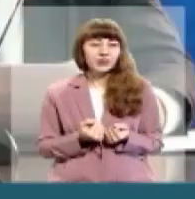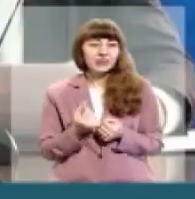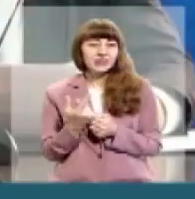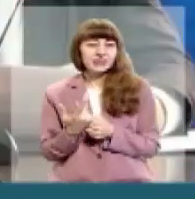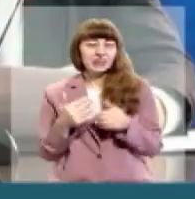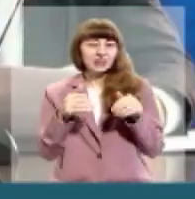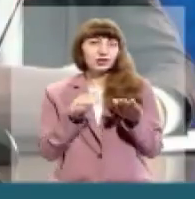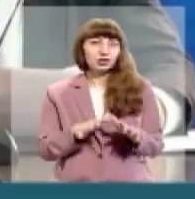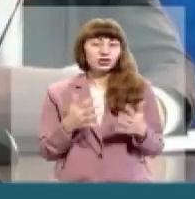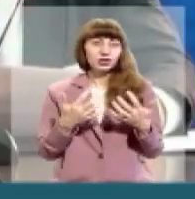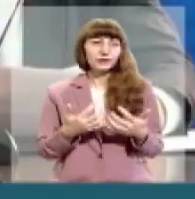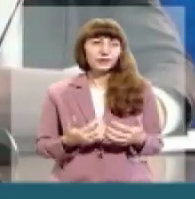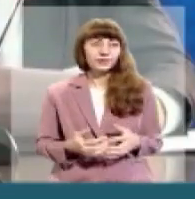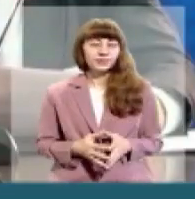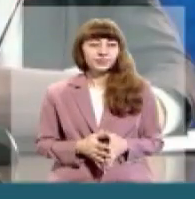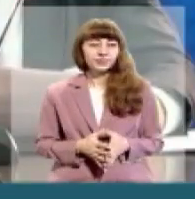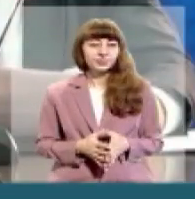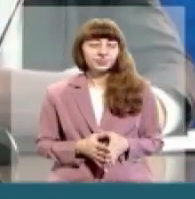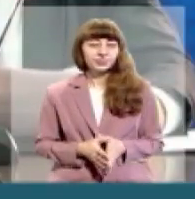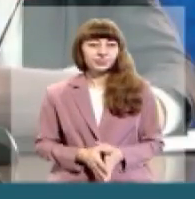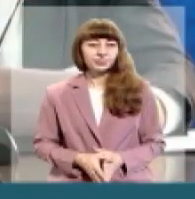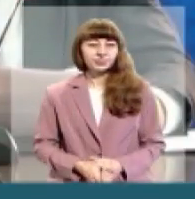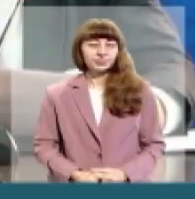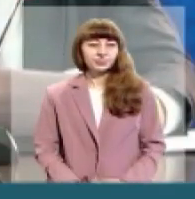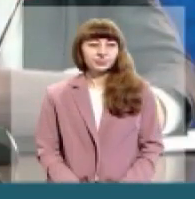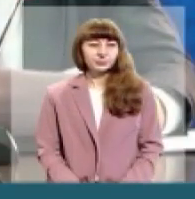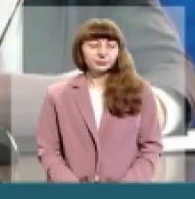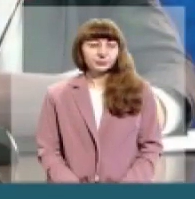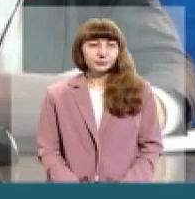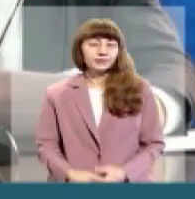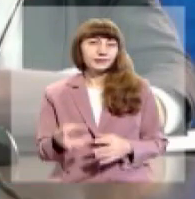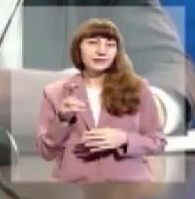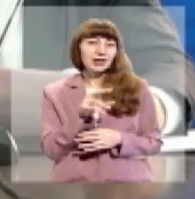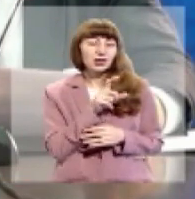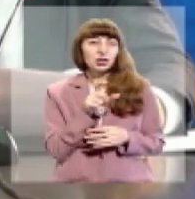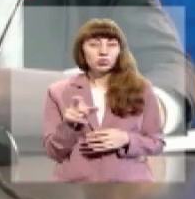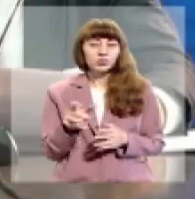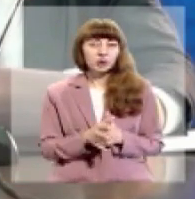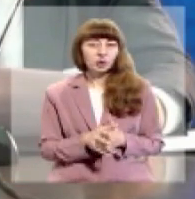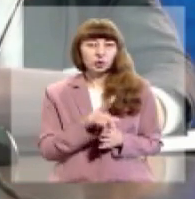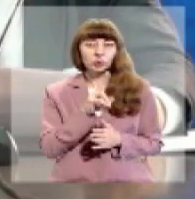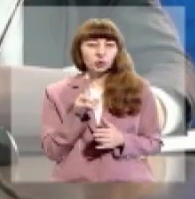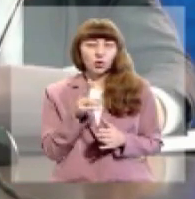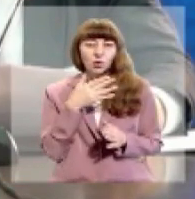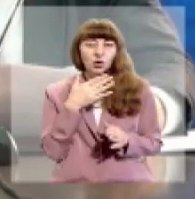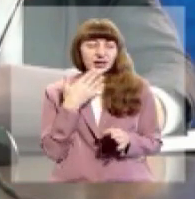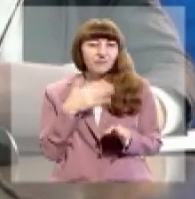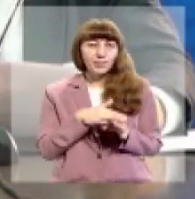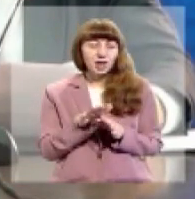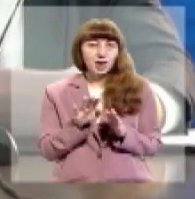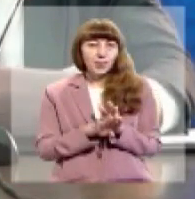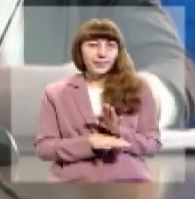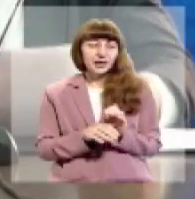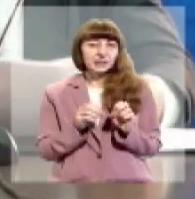қарастырылған. Осы орайда филиал жазайтын оқиғаларға мен авариялардың алдын алу мақсатымен